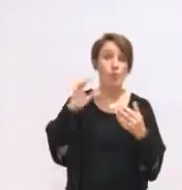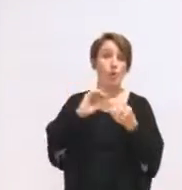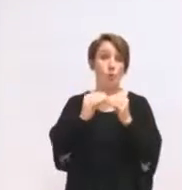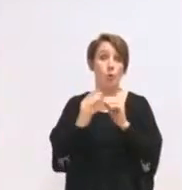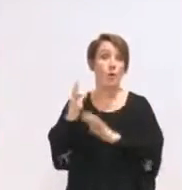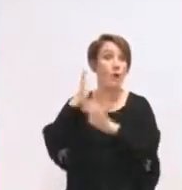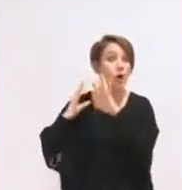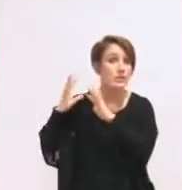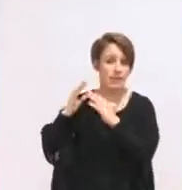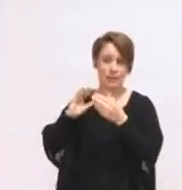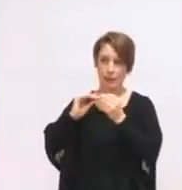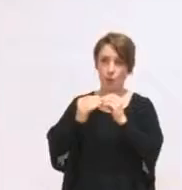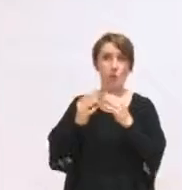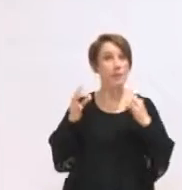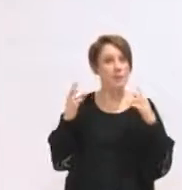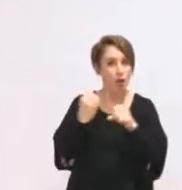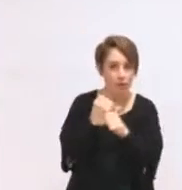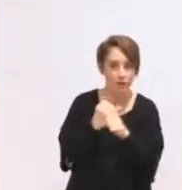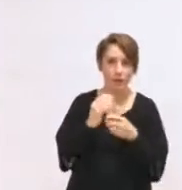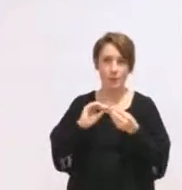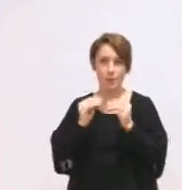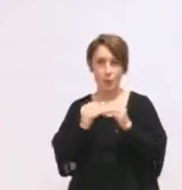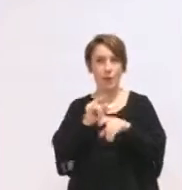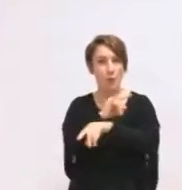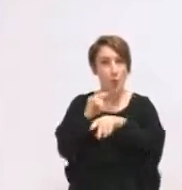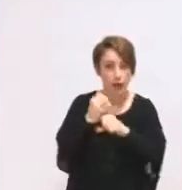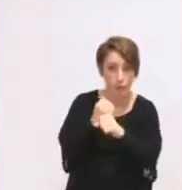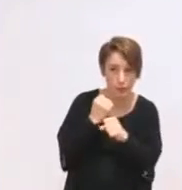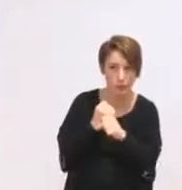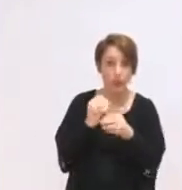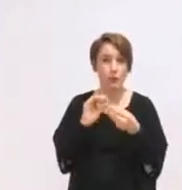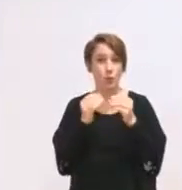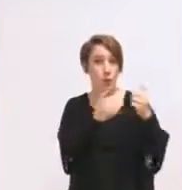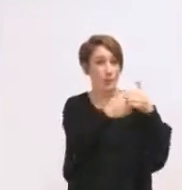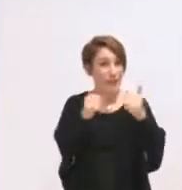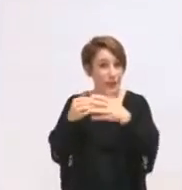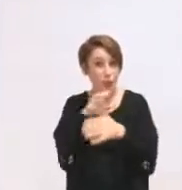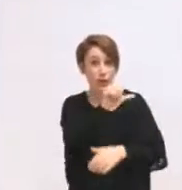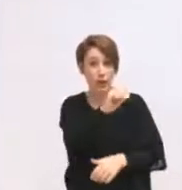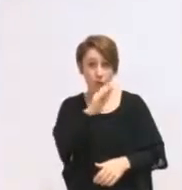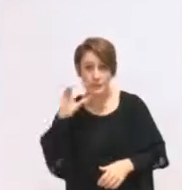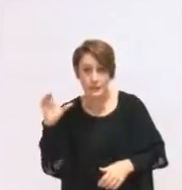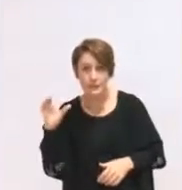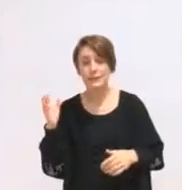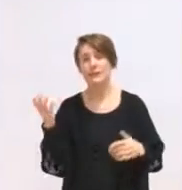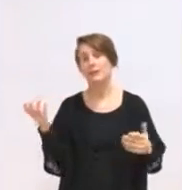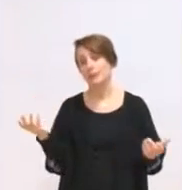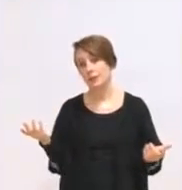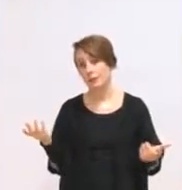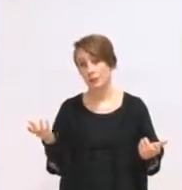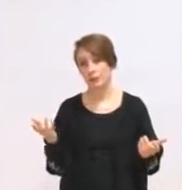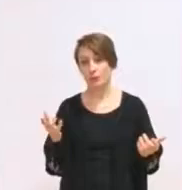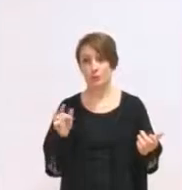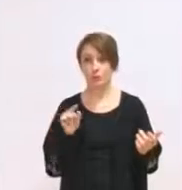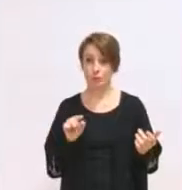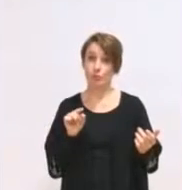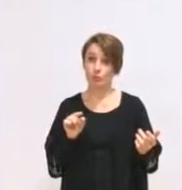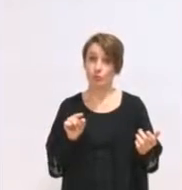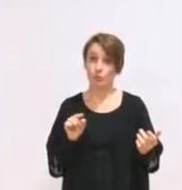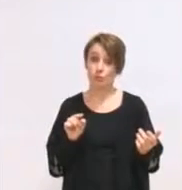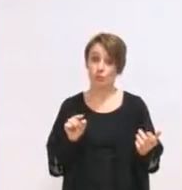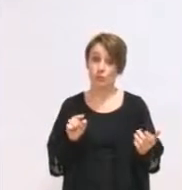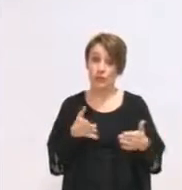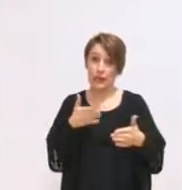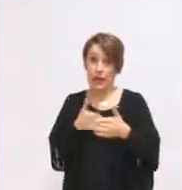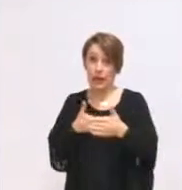d'ancienneté, d'horaire de travail, de temps de travail, de filière administrative ou technique, de catégorie d'emploi. Tout ceci ce sont des freins